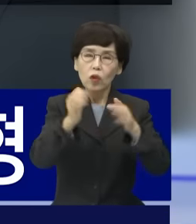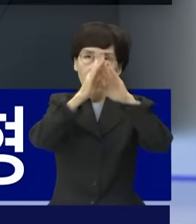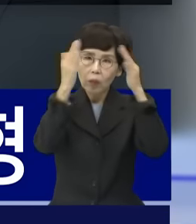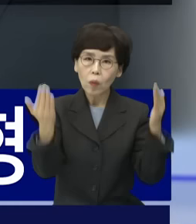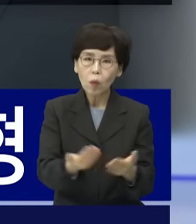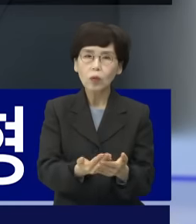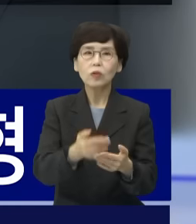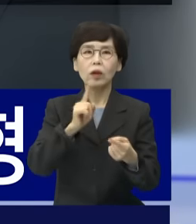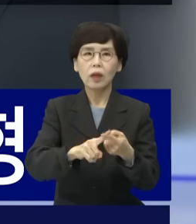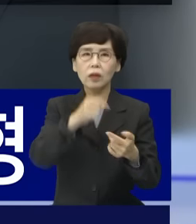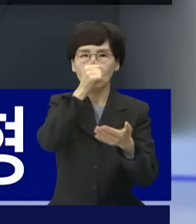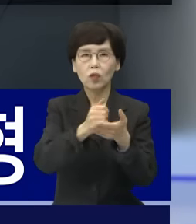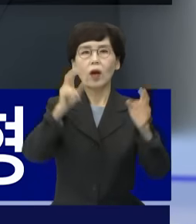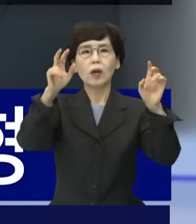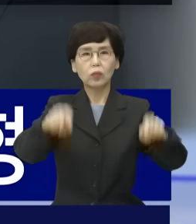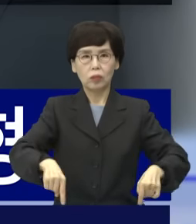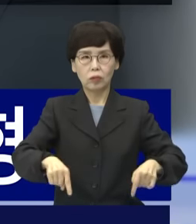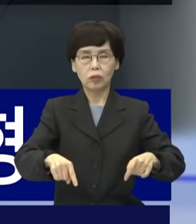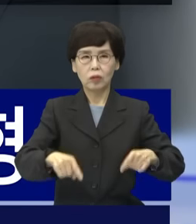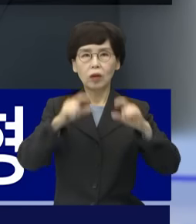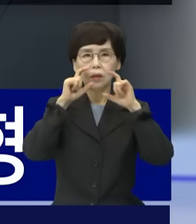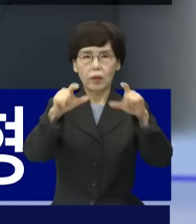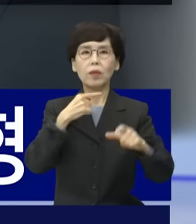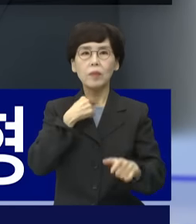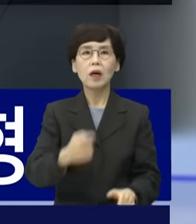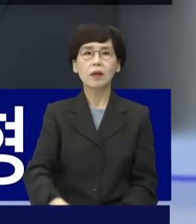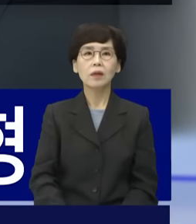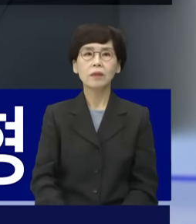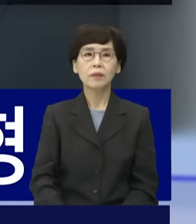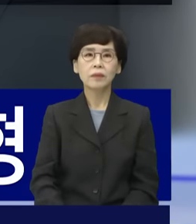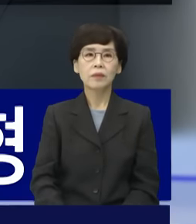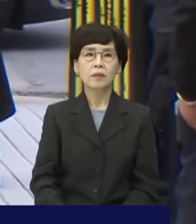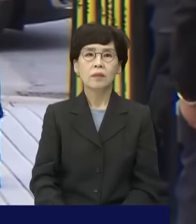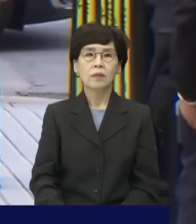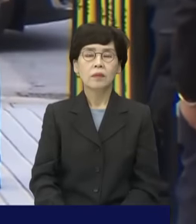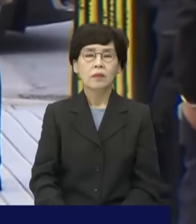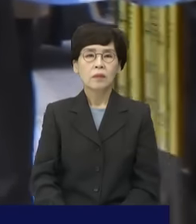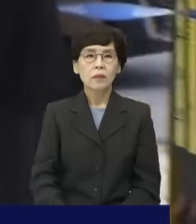대해서 무죄를 선고했습니다. 민경호 기자입니다.